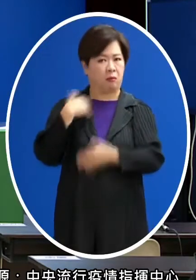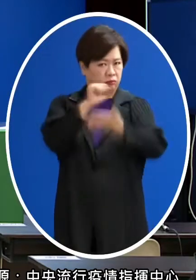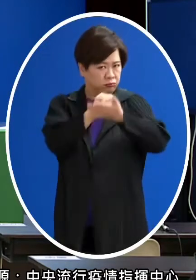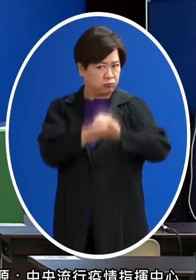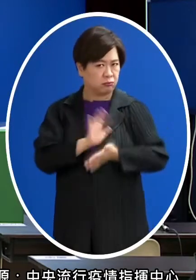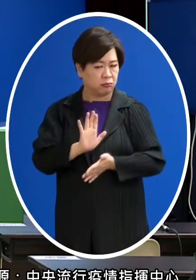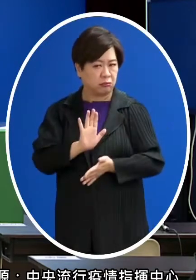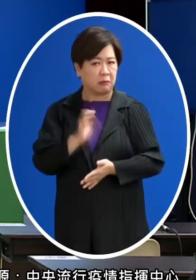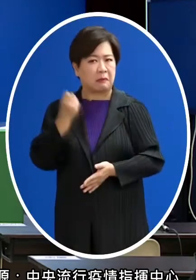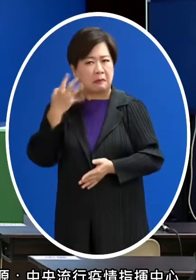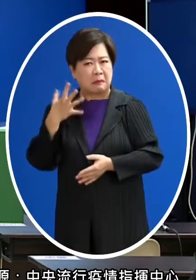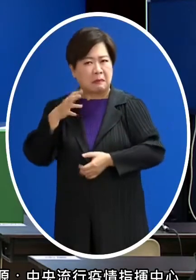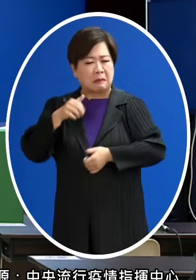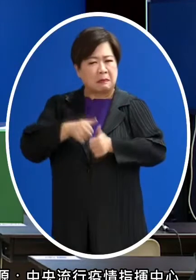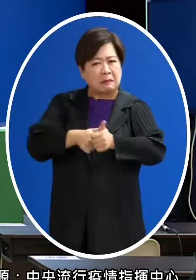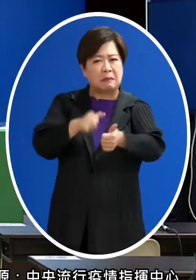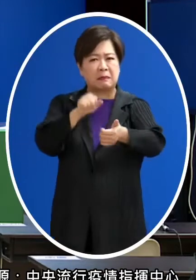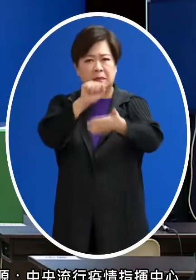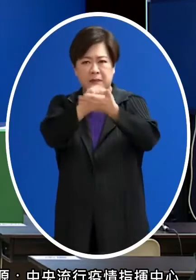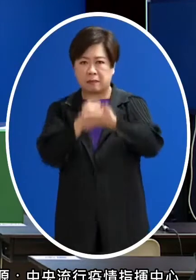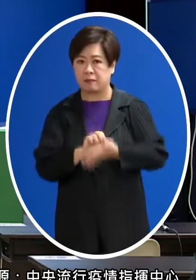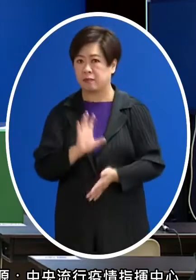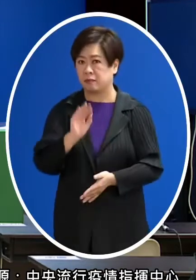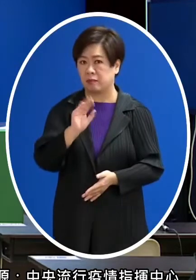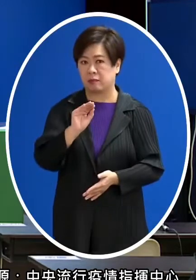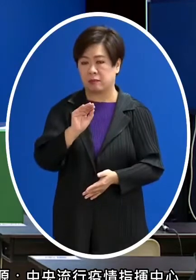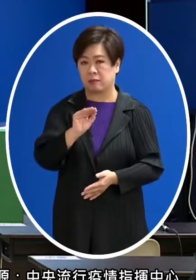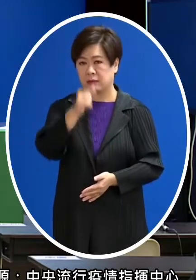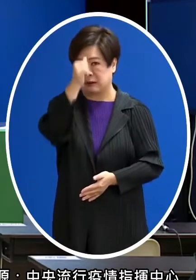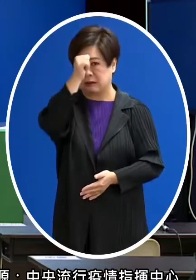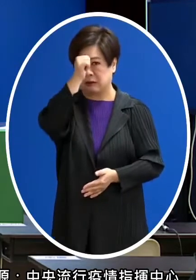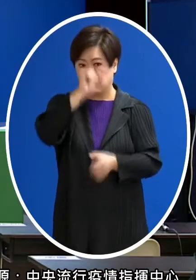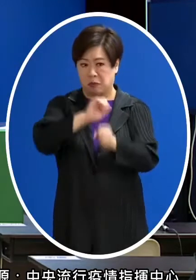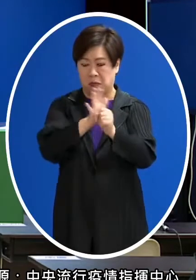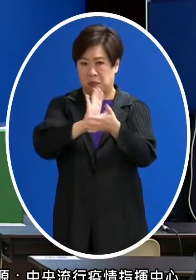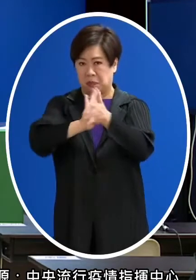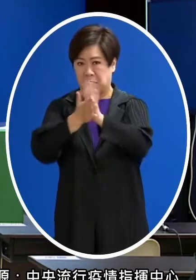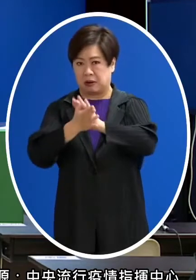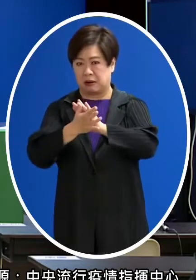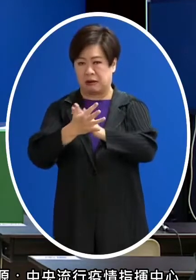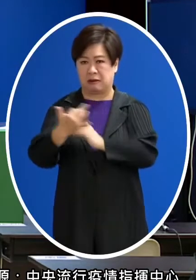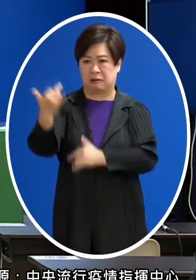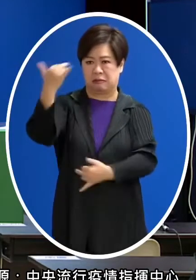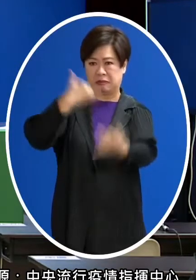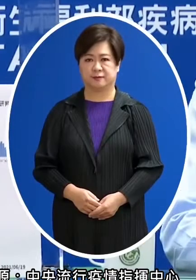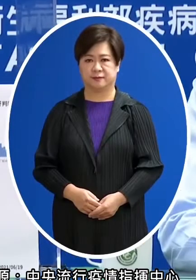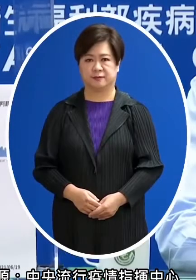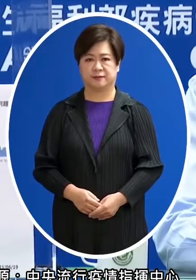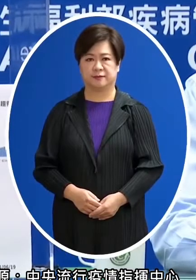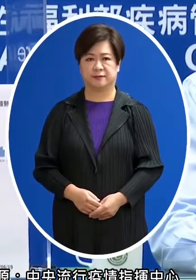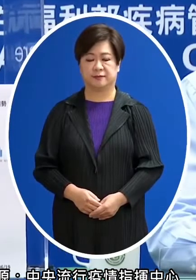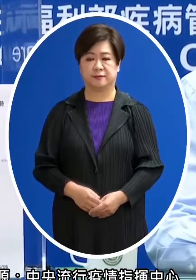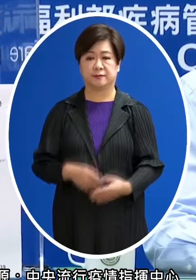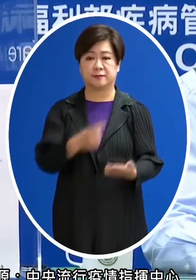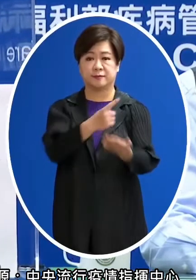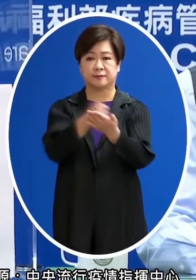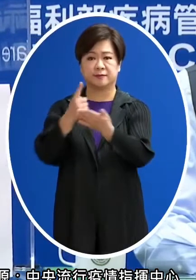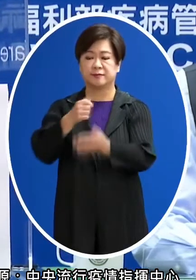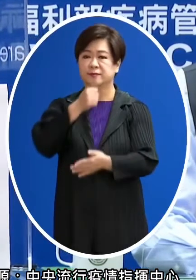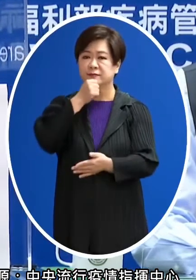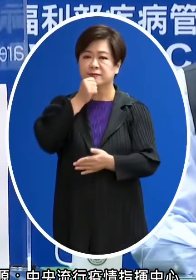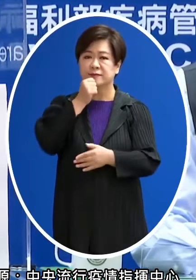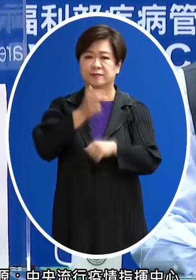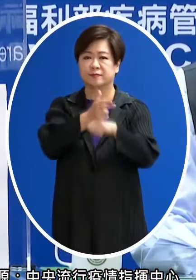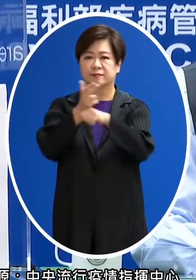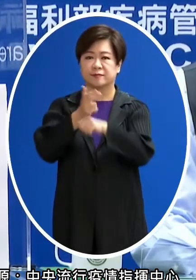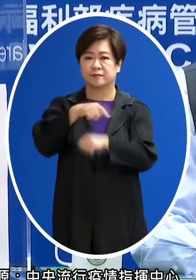例。其中以新北市81例为最多，再来是台北市30例。带您来看疫情指挥中心的稍早画面。 好，各位记者李世先生，大